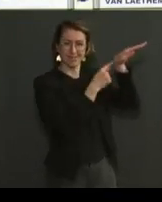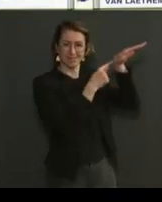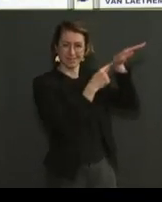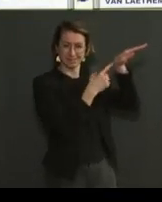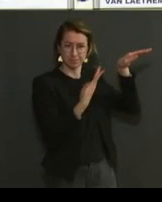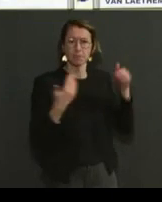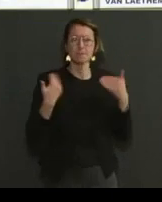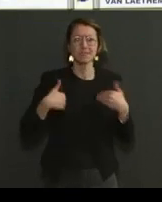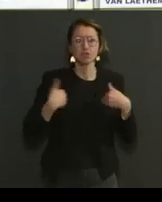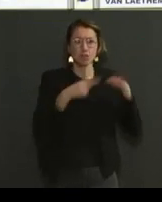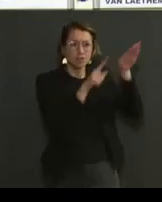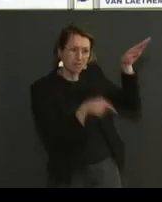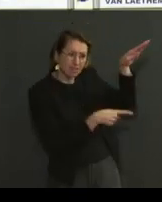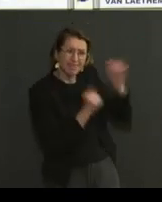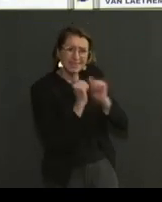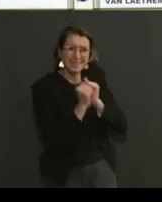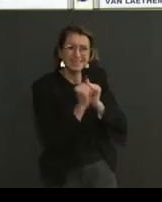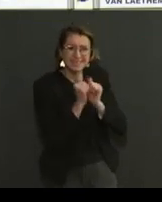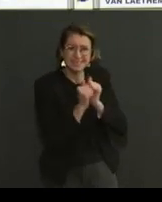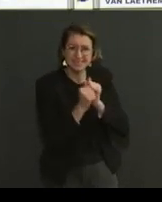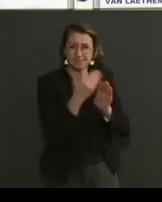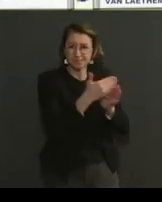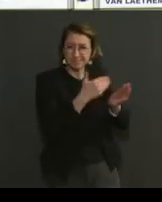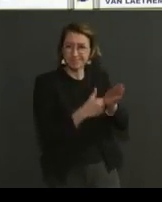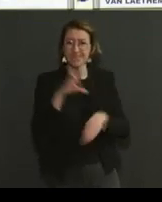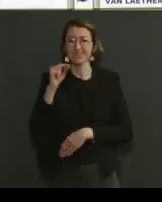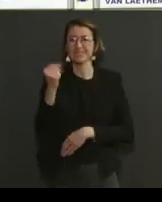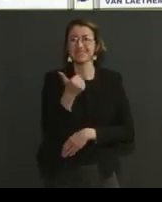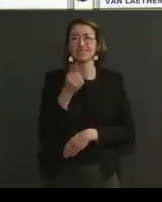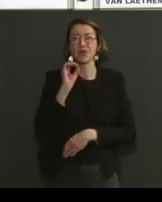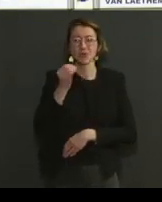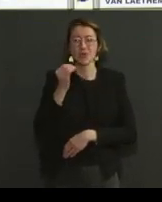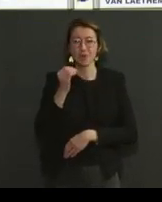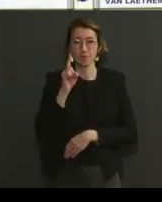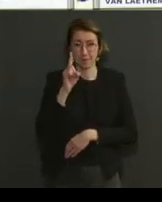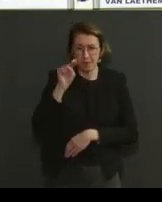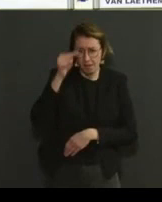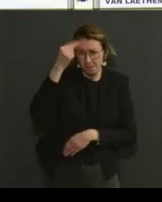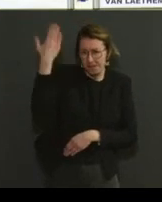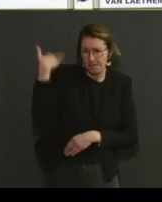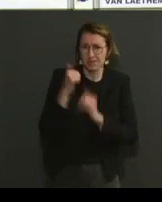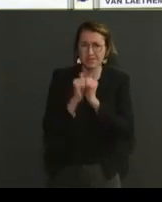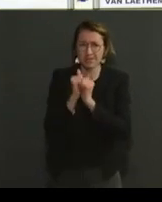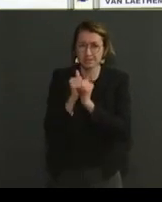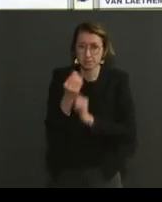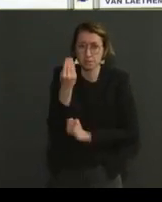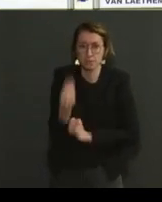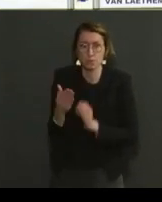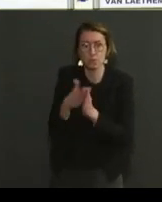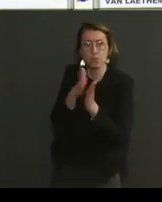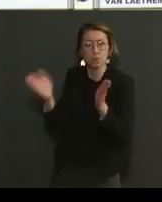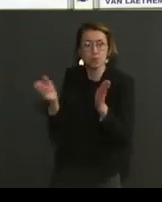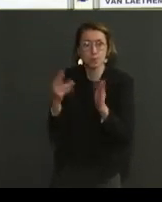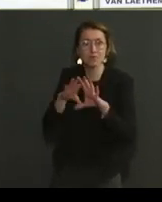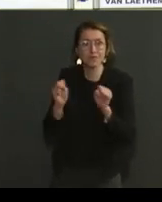peut être lié aussi au fait que le nombre de tests était limité à ce moment-là et qu'il y a donc un biais dans les barres vertes